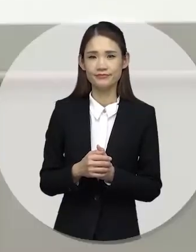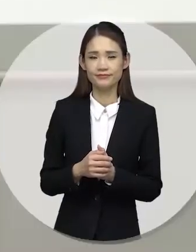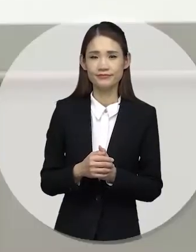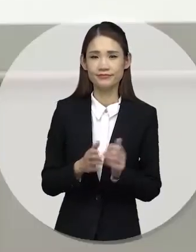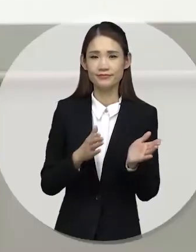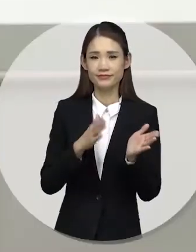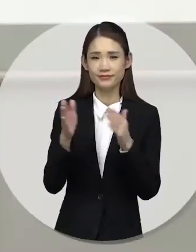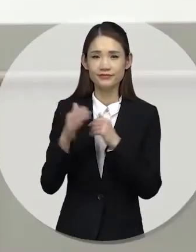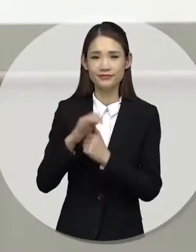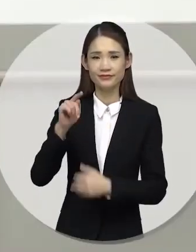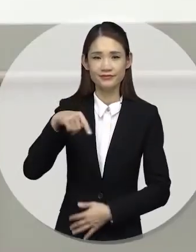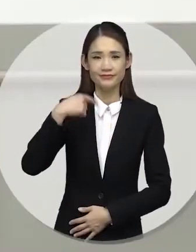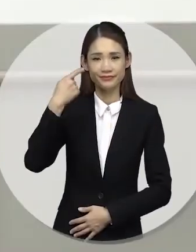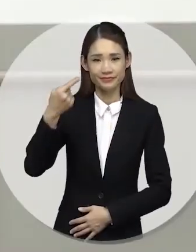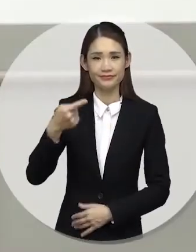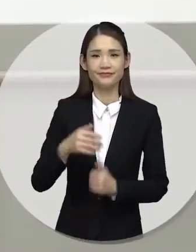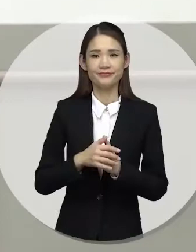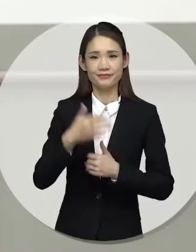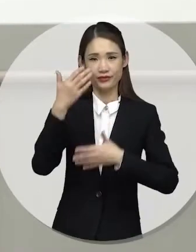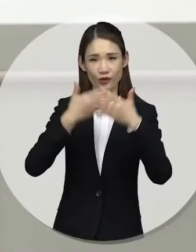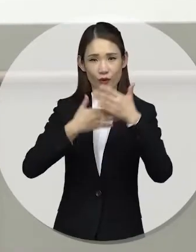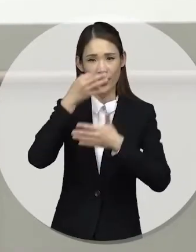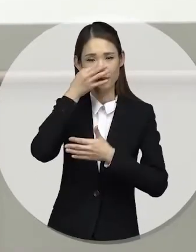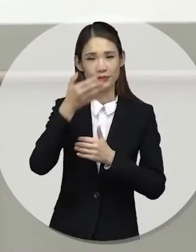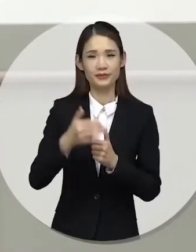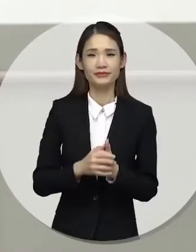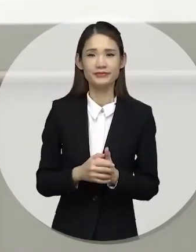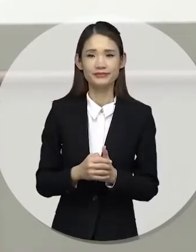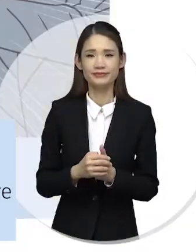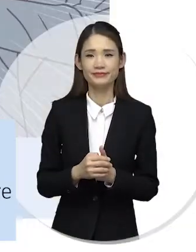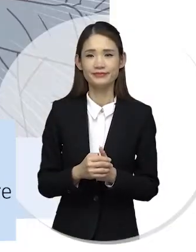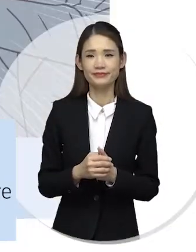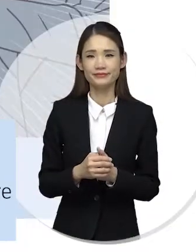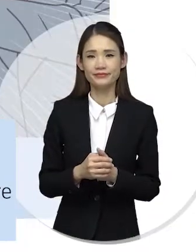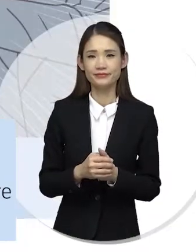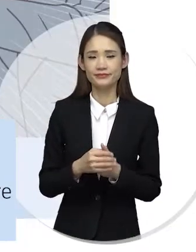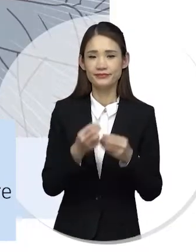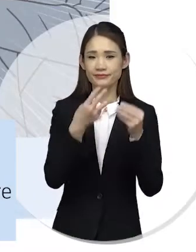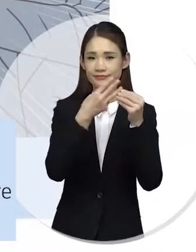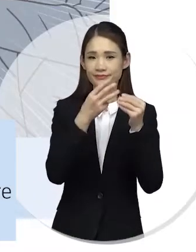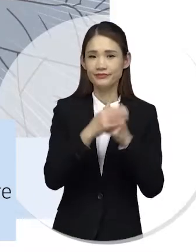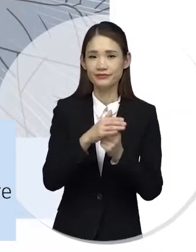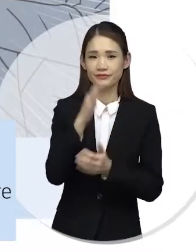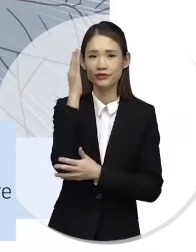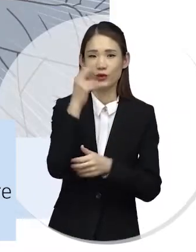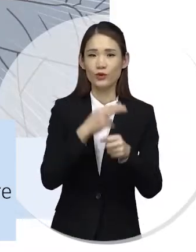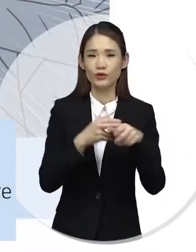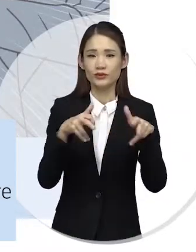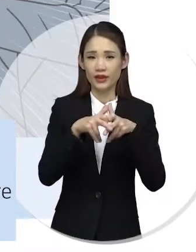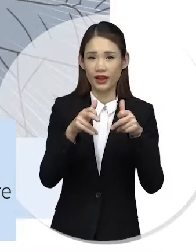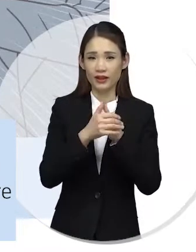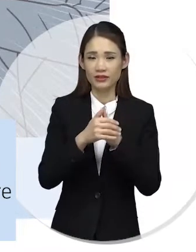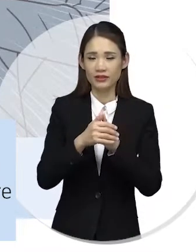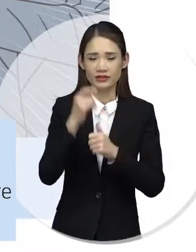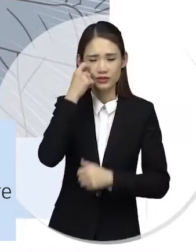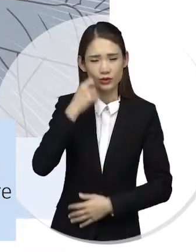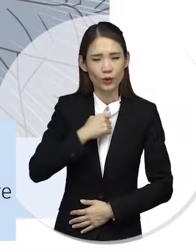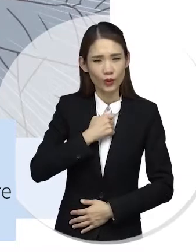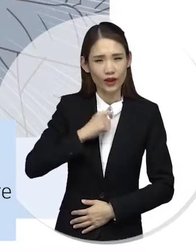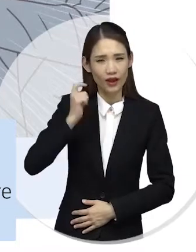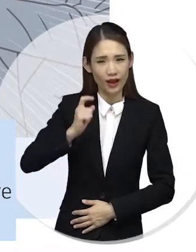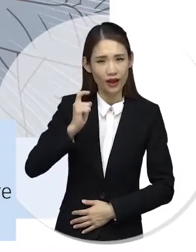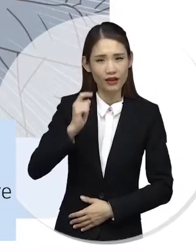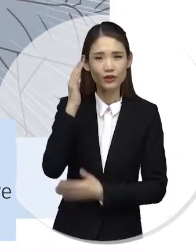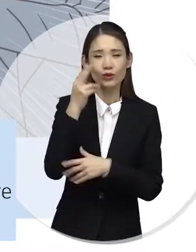자, 그렇다면 다음 단계로 한번 넘어가 볼게요. 3번. 장애인에 대한 동정의 인식이